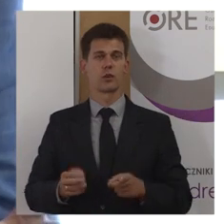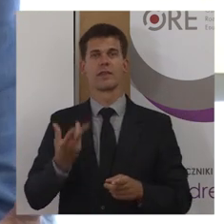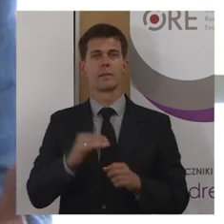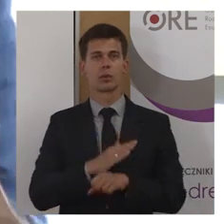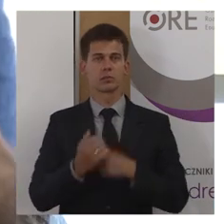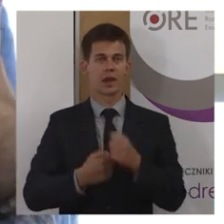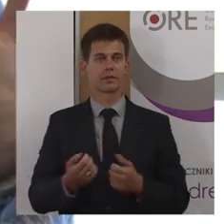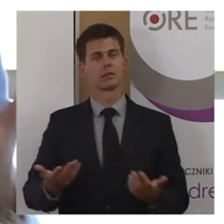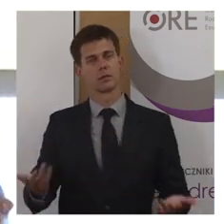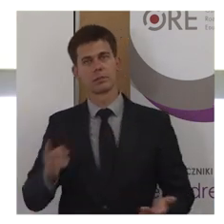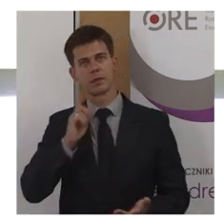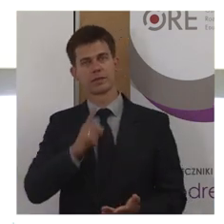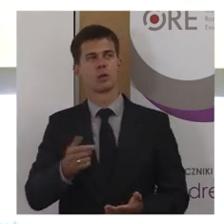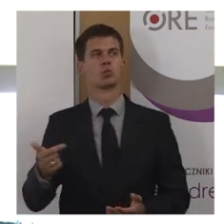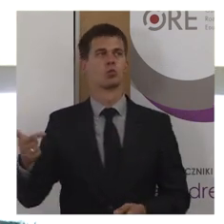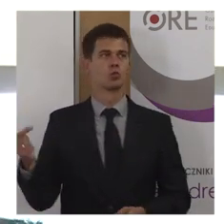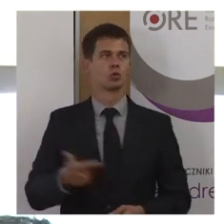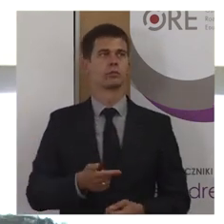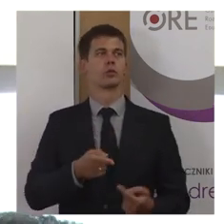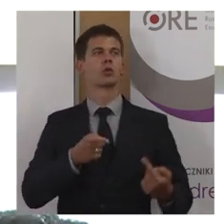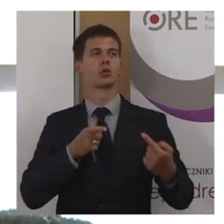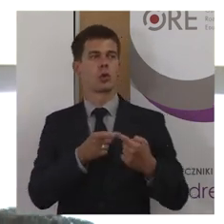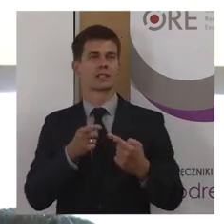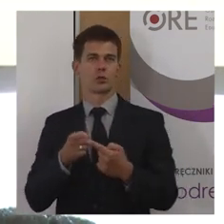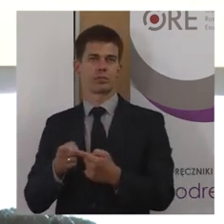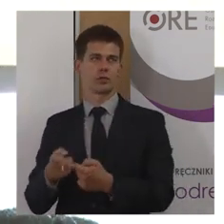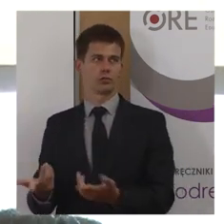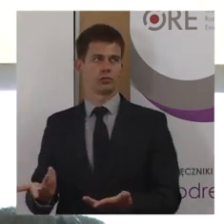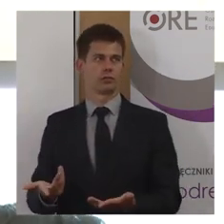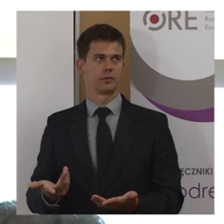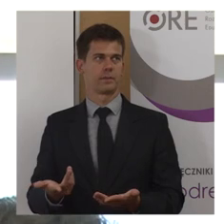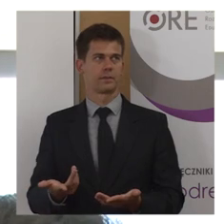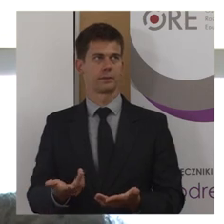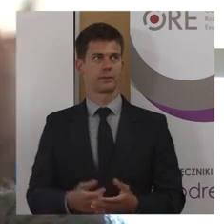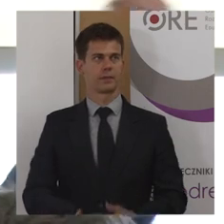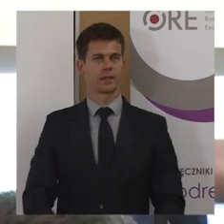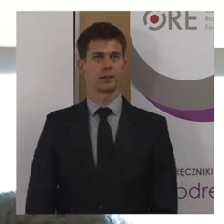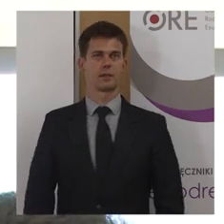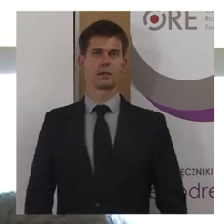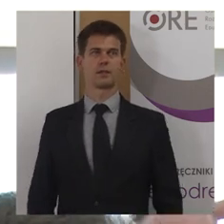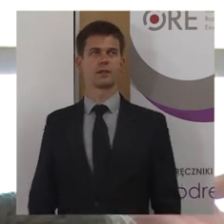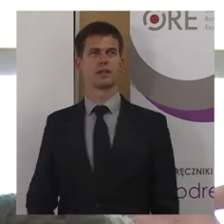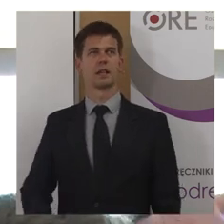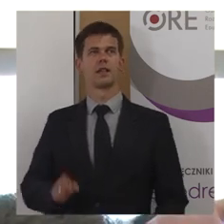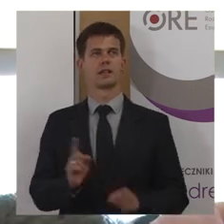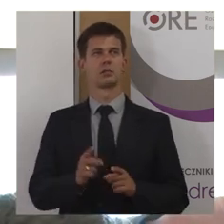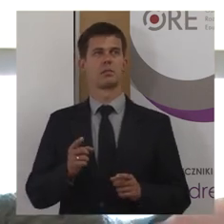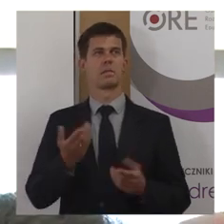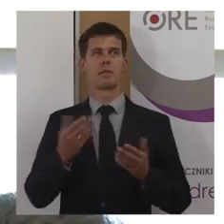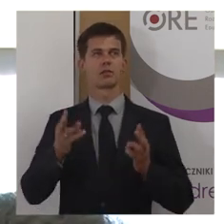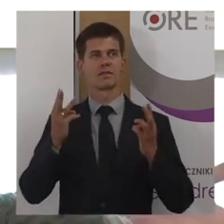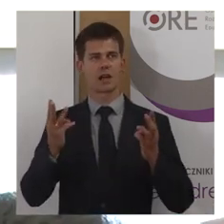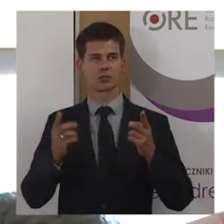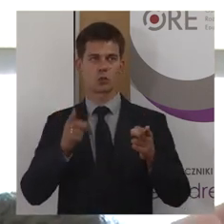jednego stanowiska, maksymalizacji dostępności, tak? I tutaj bardzo ważny głos jest racjonalny,